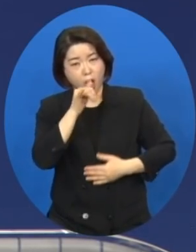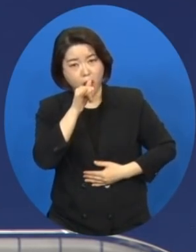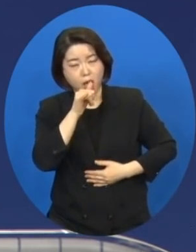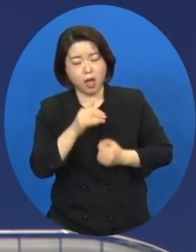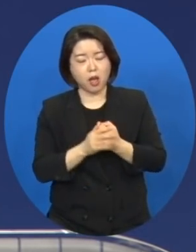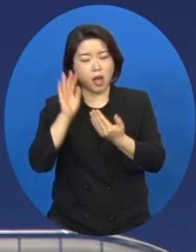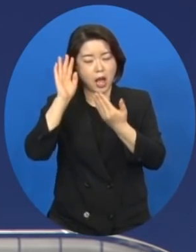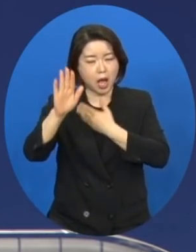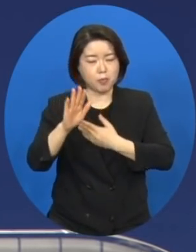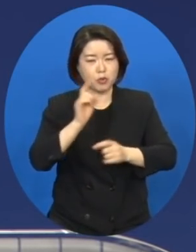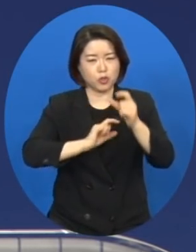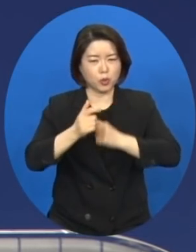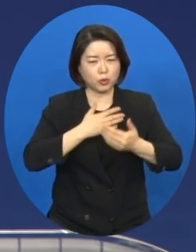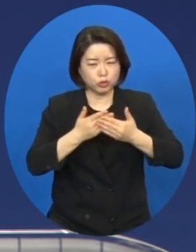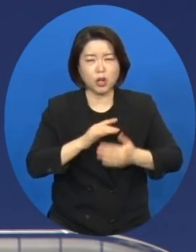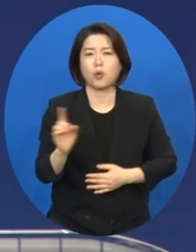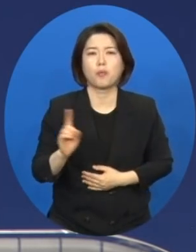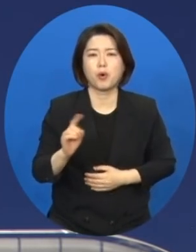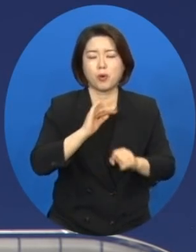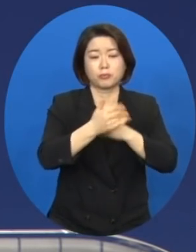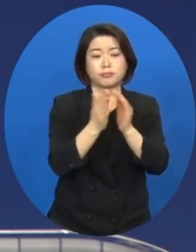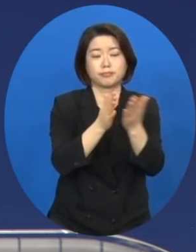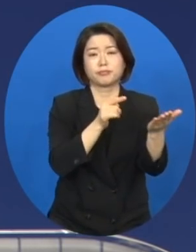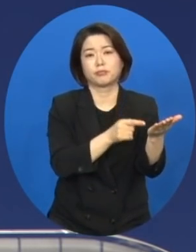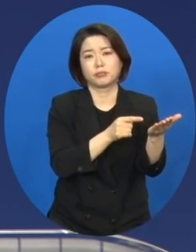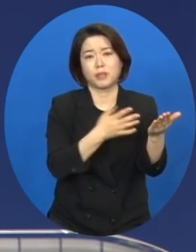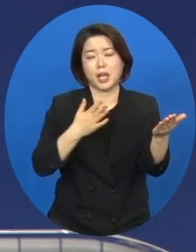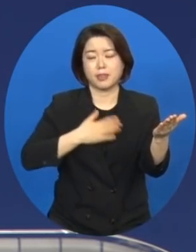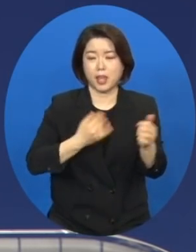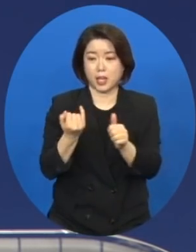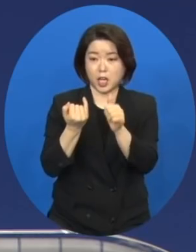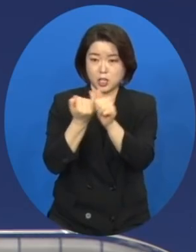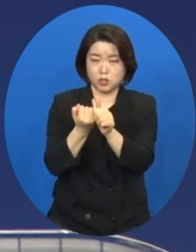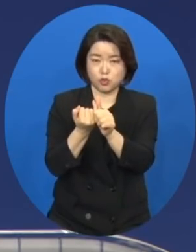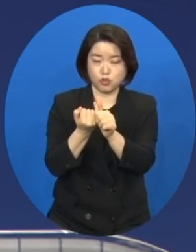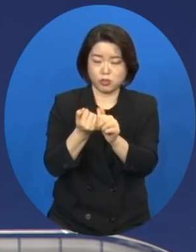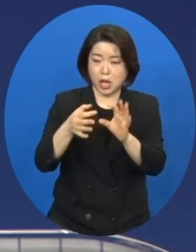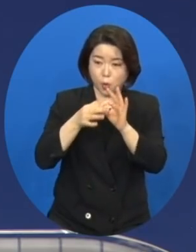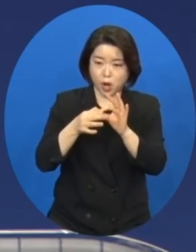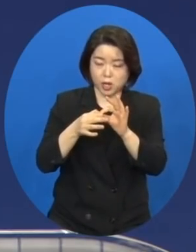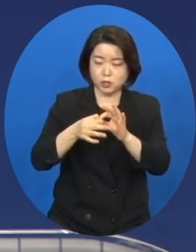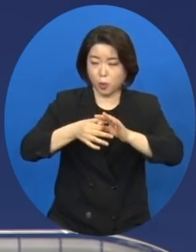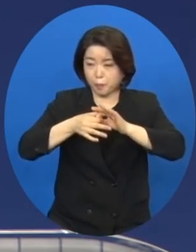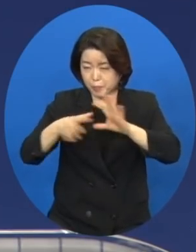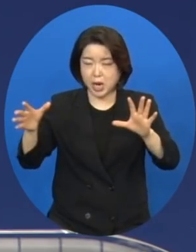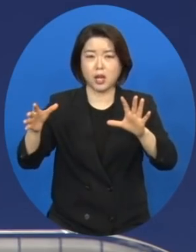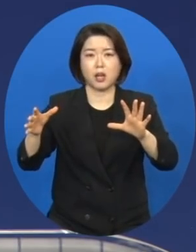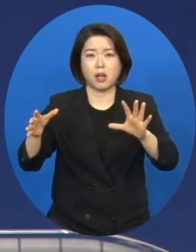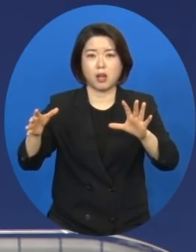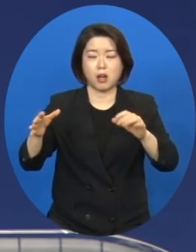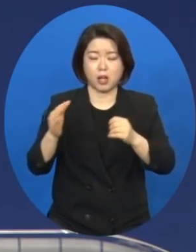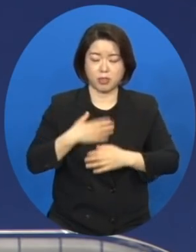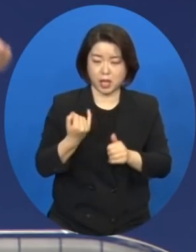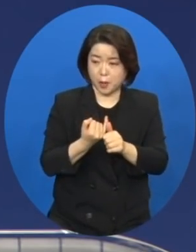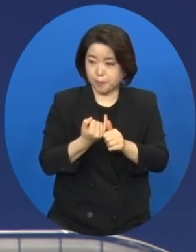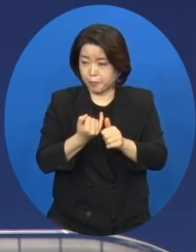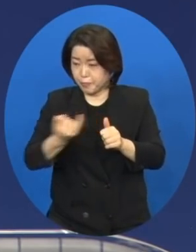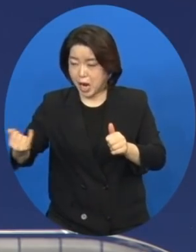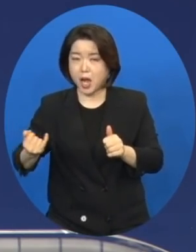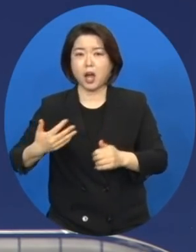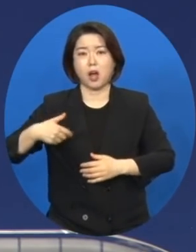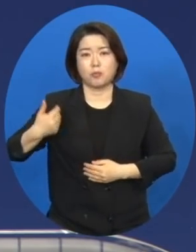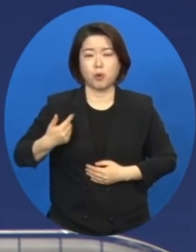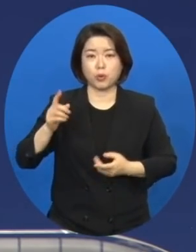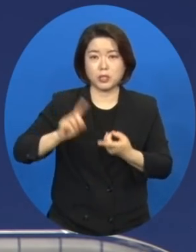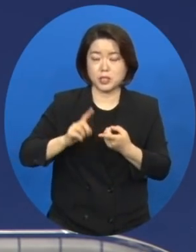두려워할 것은 오늘 본문이 이미 말씀해주고 있어요. 내가 주인과의 관계 속에 이미 깨어진지도 모른 채, 내가 주님을 떠난지도 모른 채